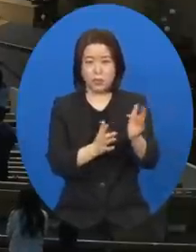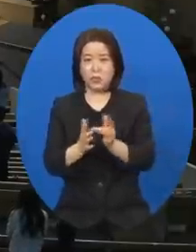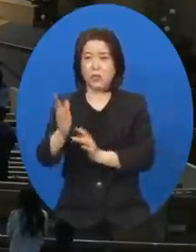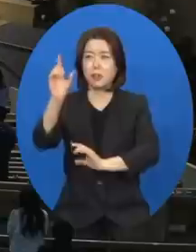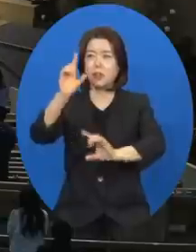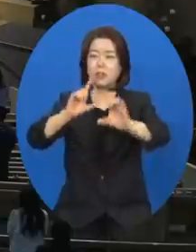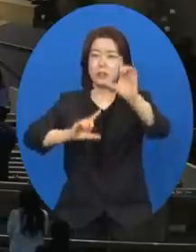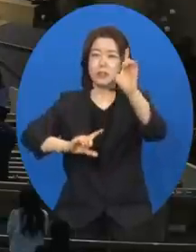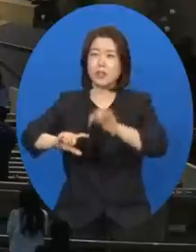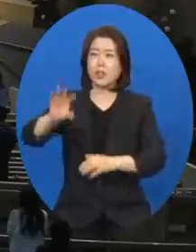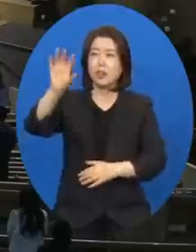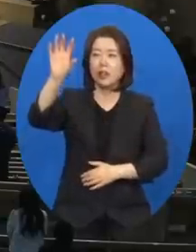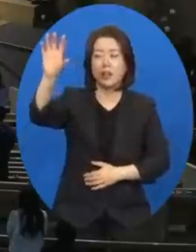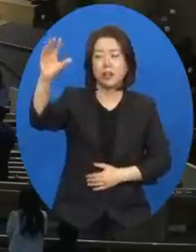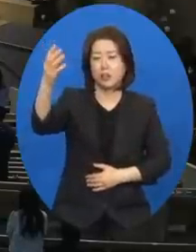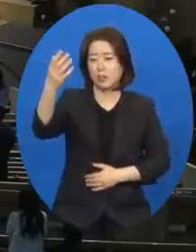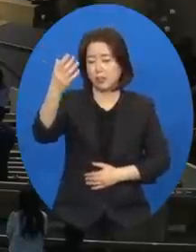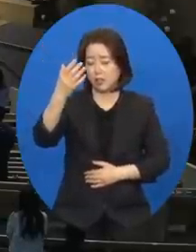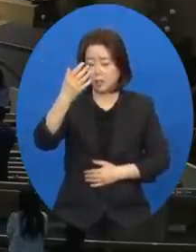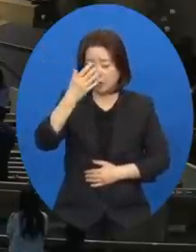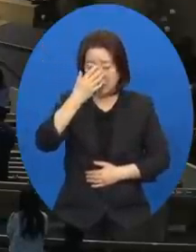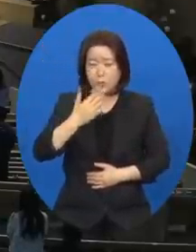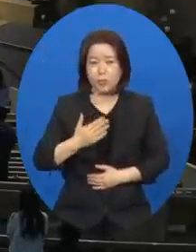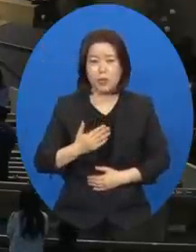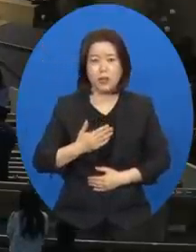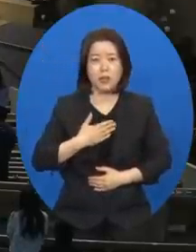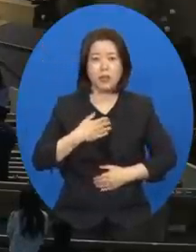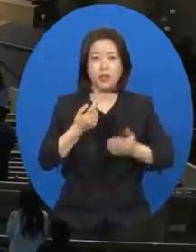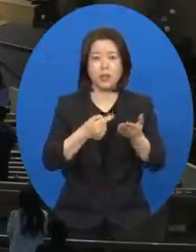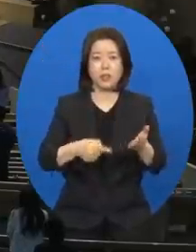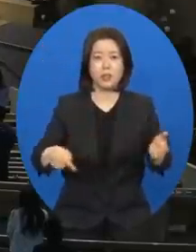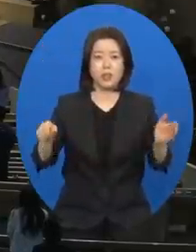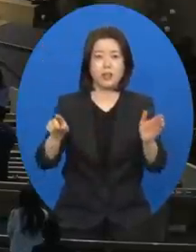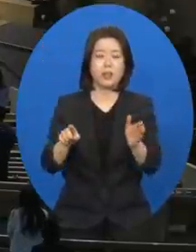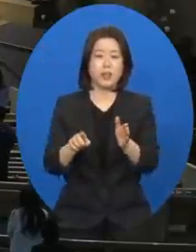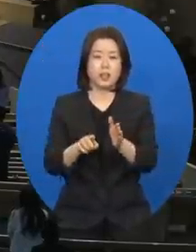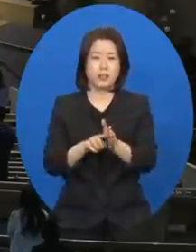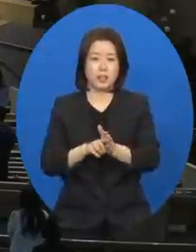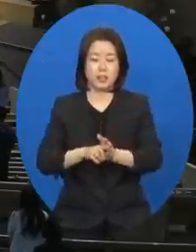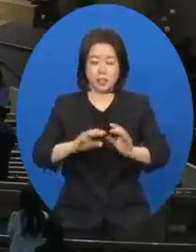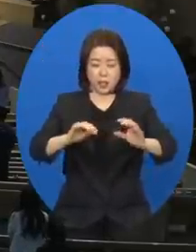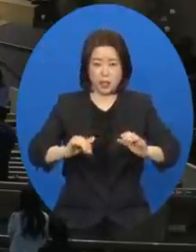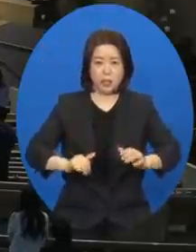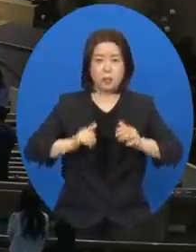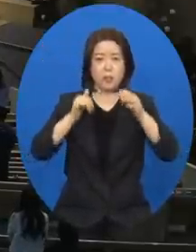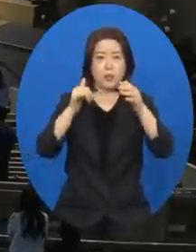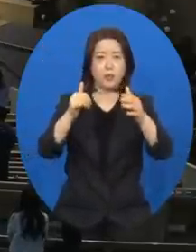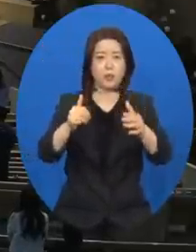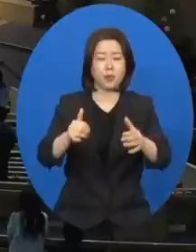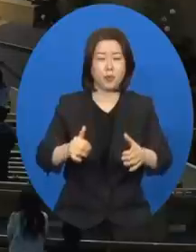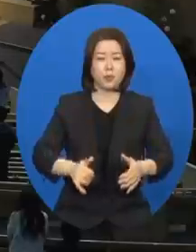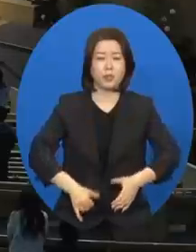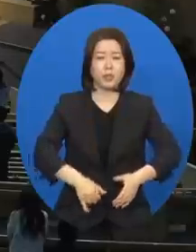예수님 형상 닮기 위해 세상에